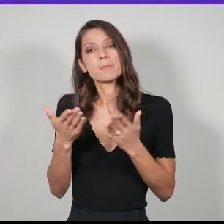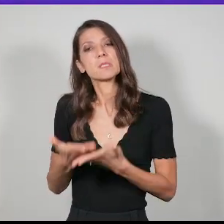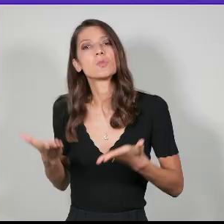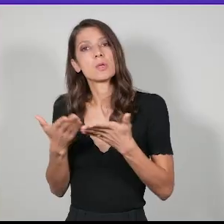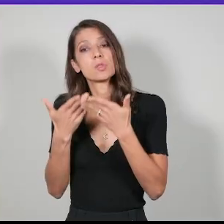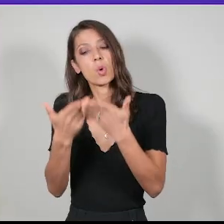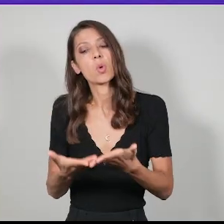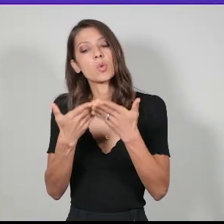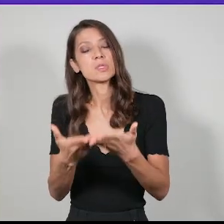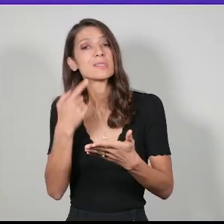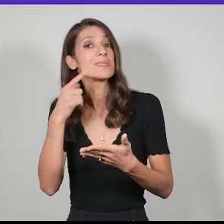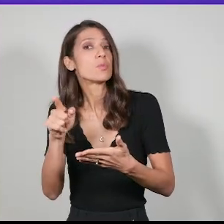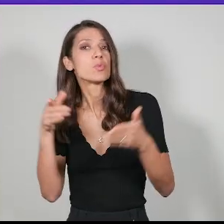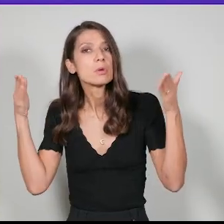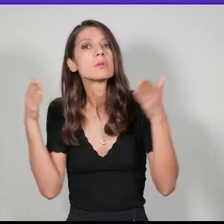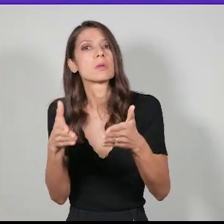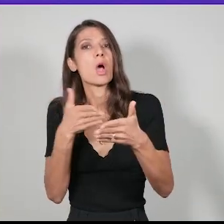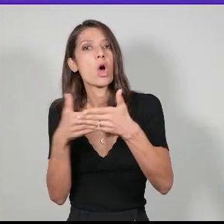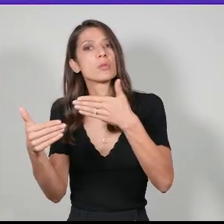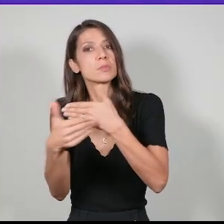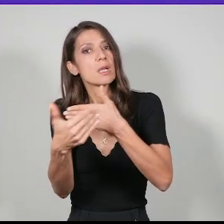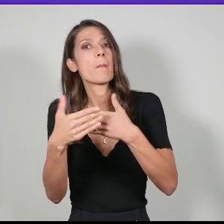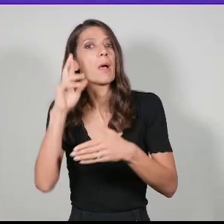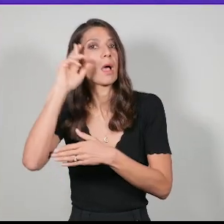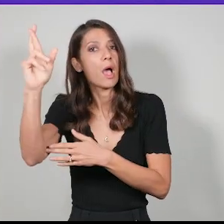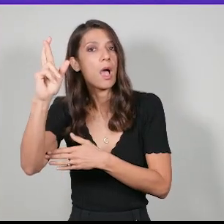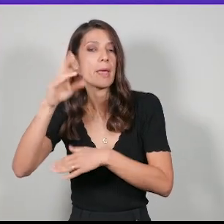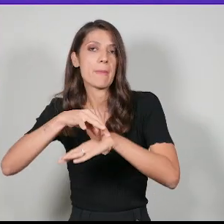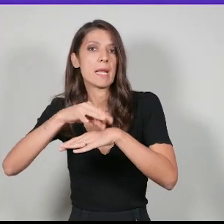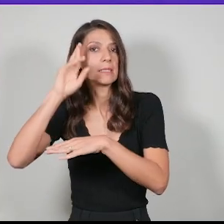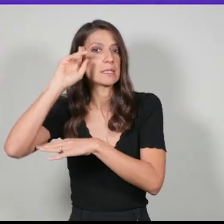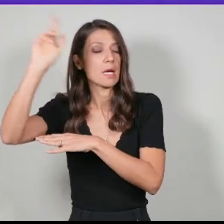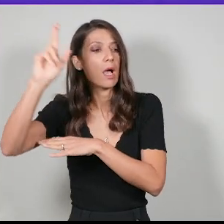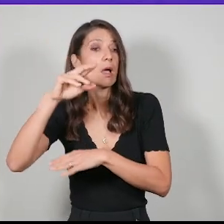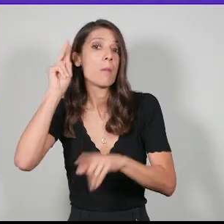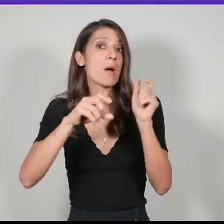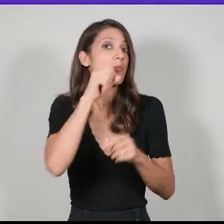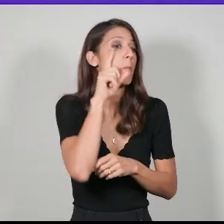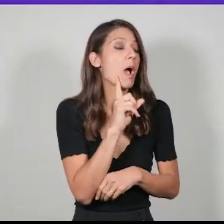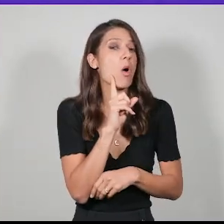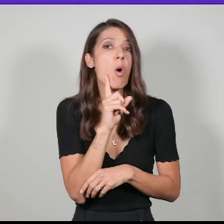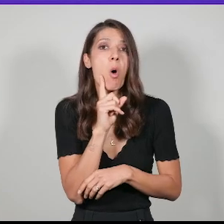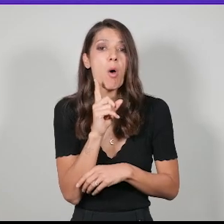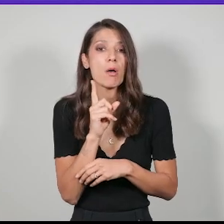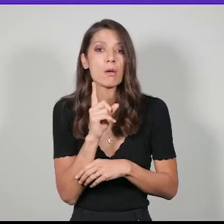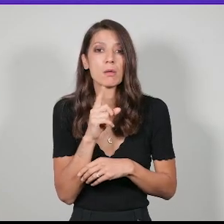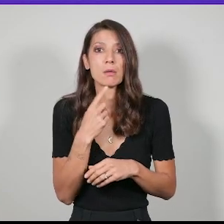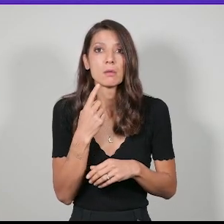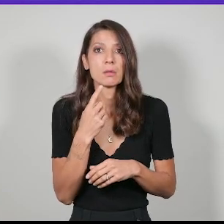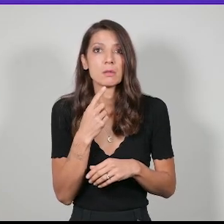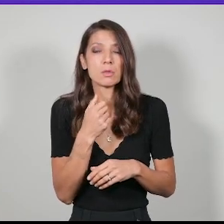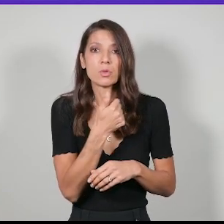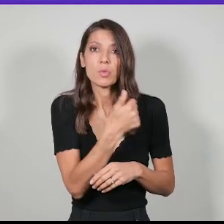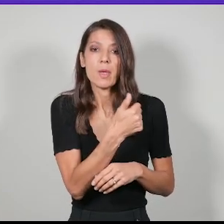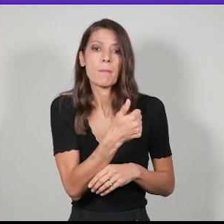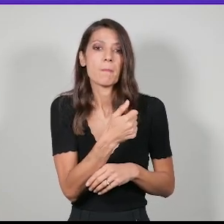de handicap rare et maladie rare, où il y a une forte errance diagnostique et où les parents ne sont pas toujours